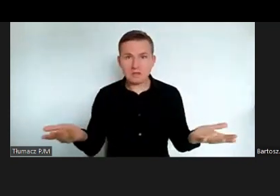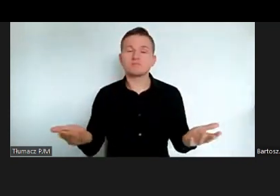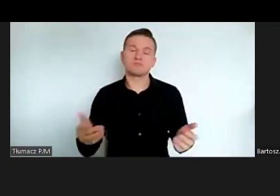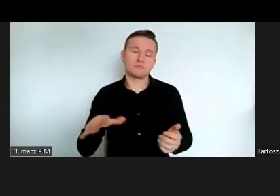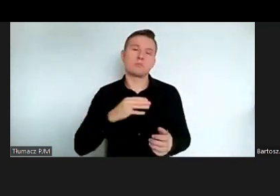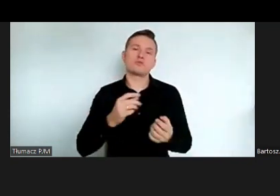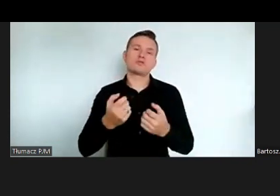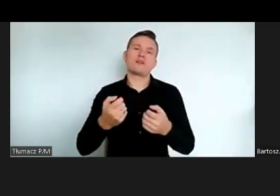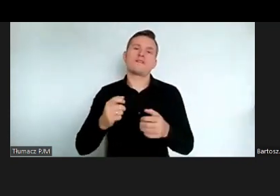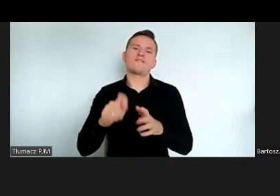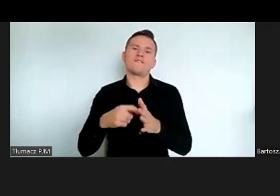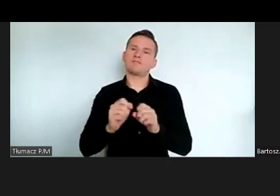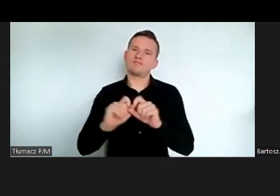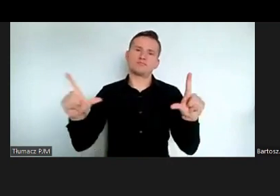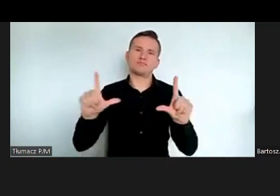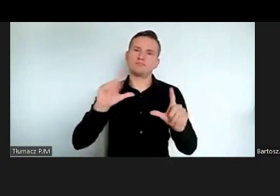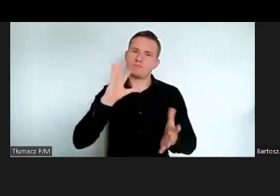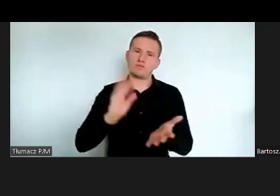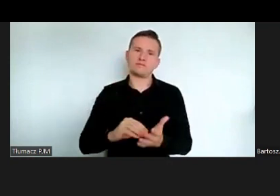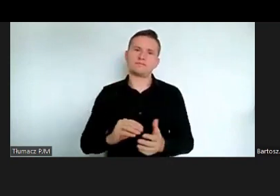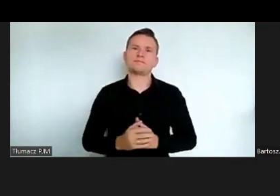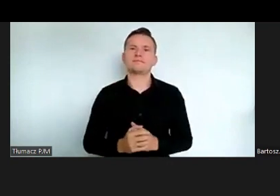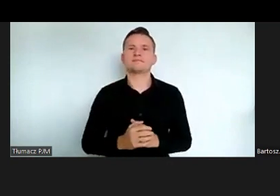filmu powrócić.